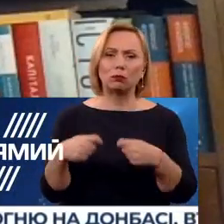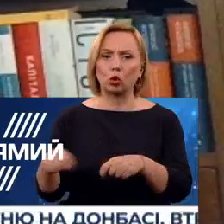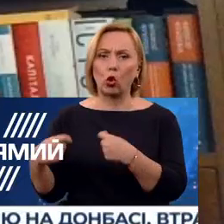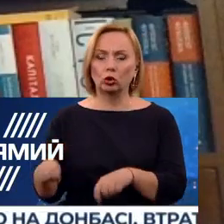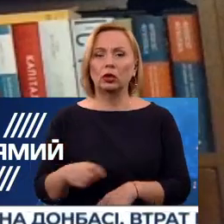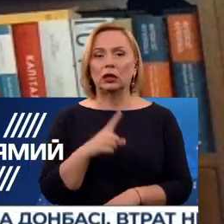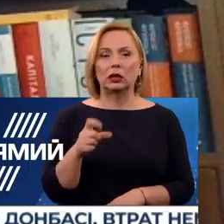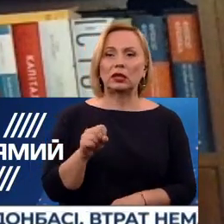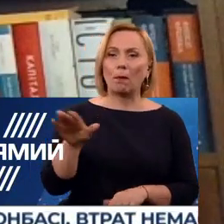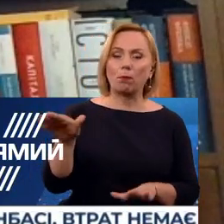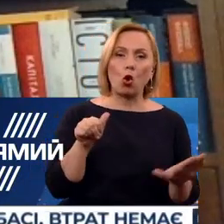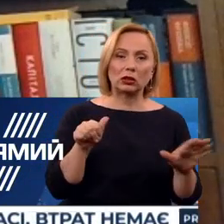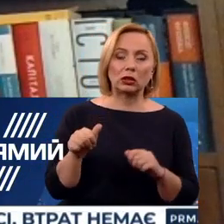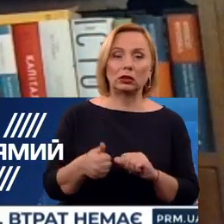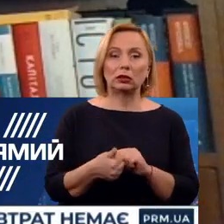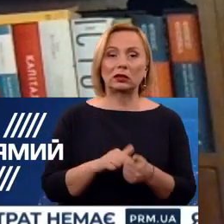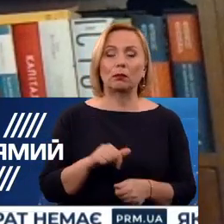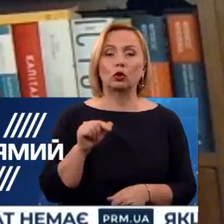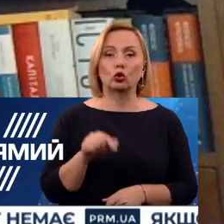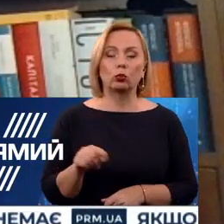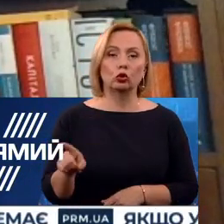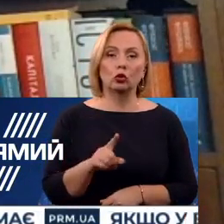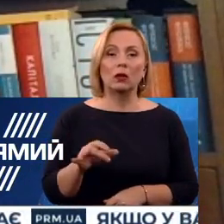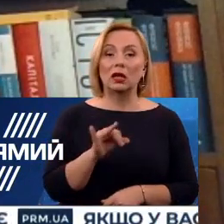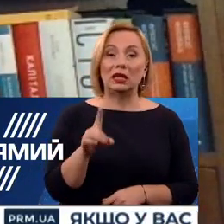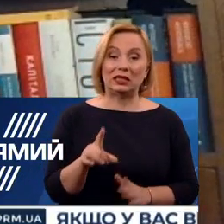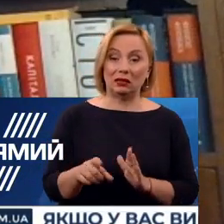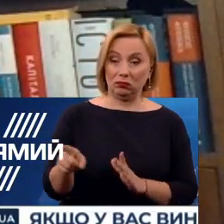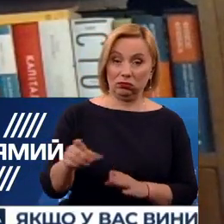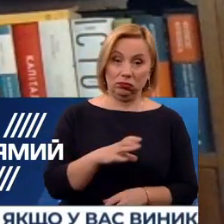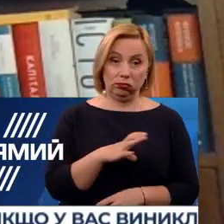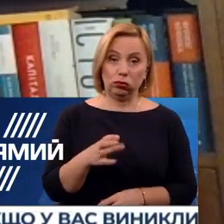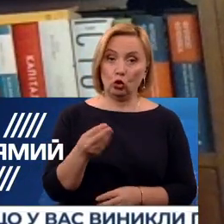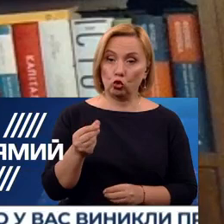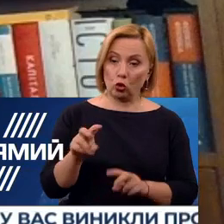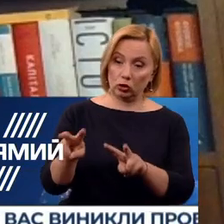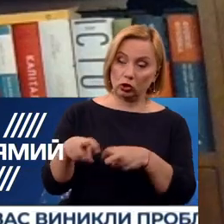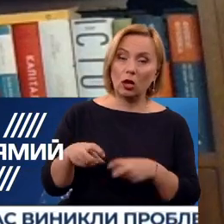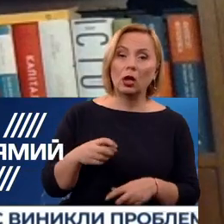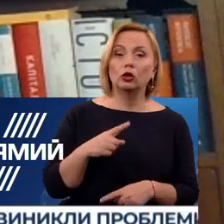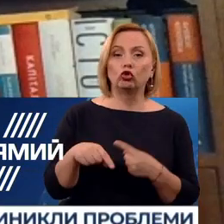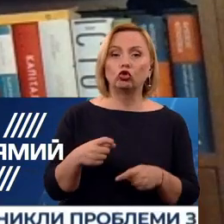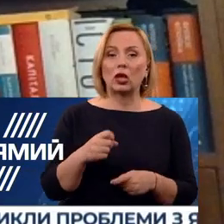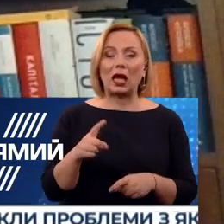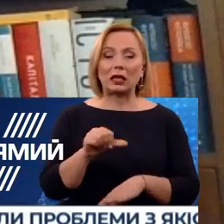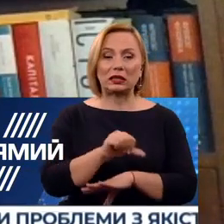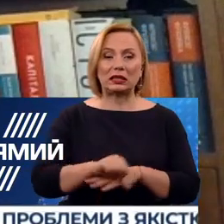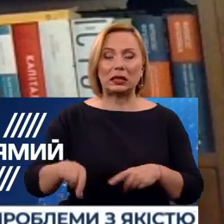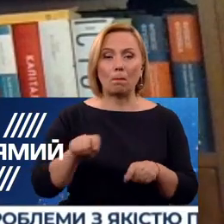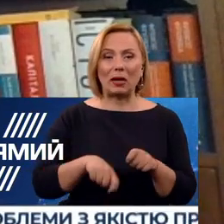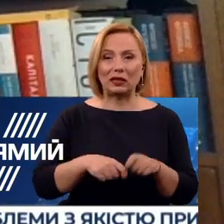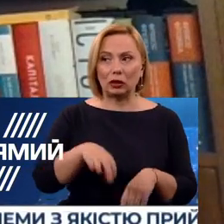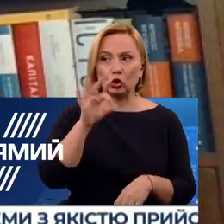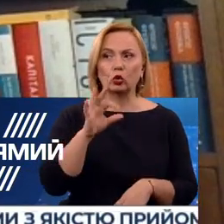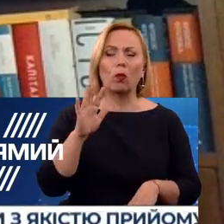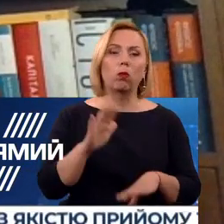чергові запозичення, замість того, щоб витрусити із злодіїв гроші, які були вкрадені через митницю, із банків, в енергетичному